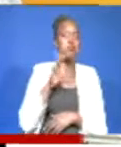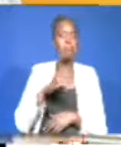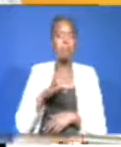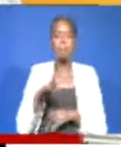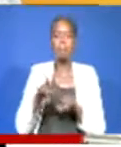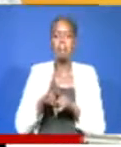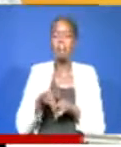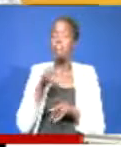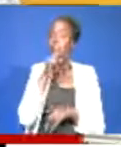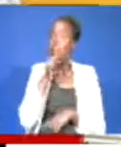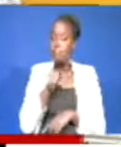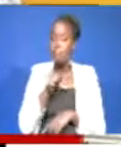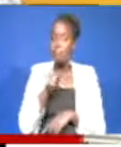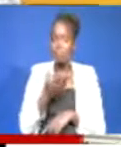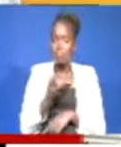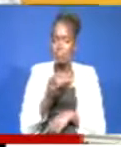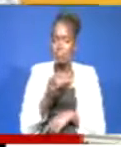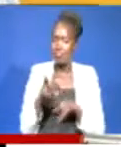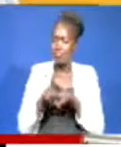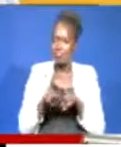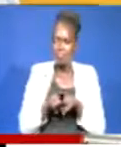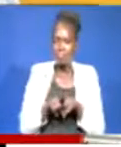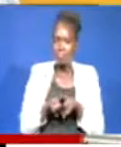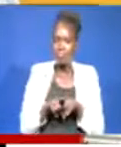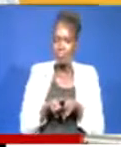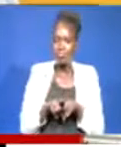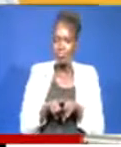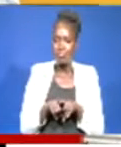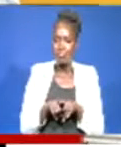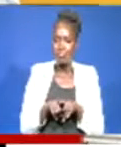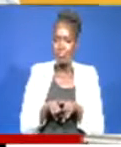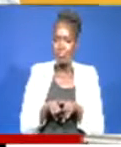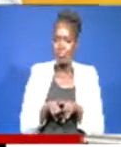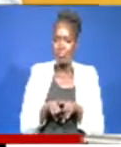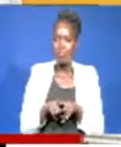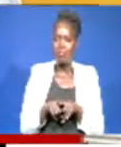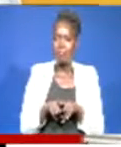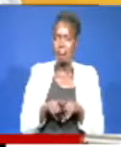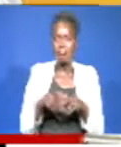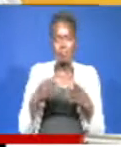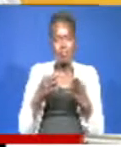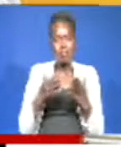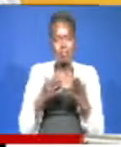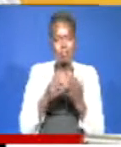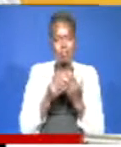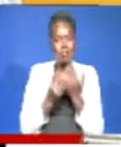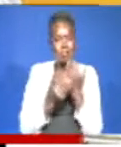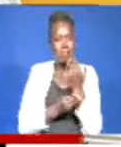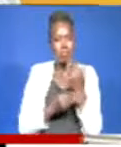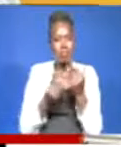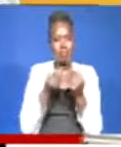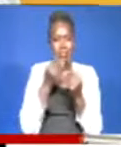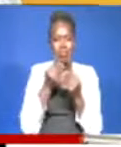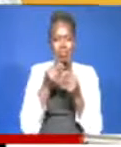hata wazee. Vile vile tungekuwa tumeona idadi ya watoto ambao wako na utapiamlo ingekuwa iko juu